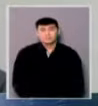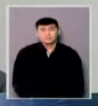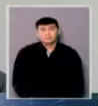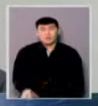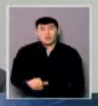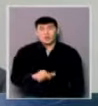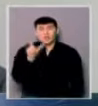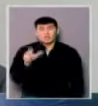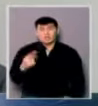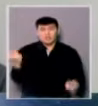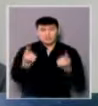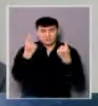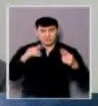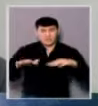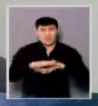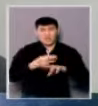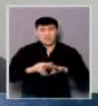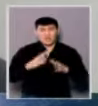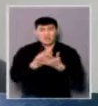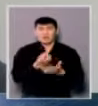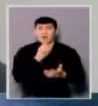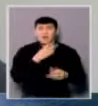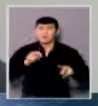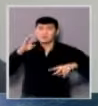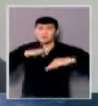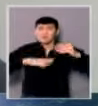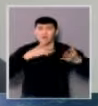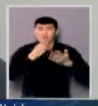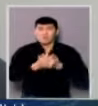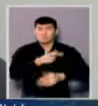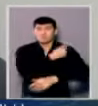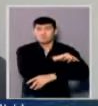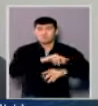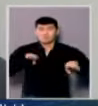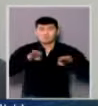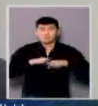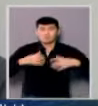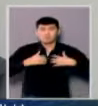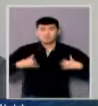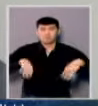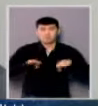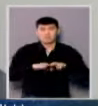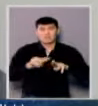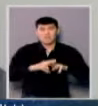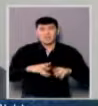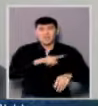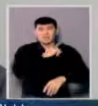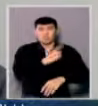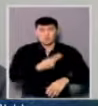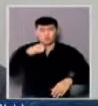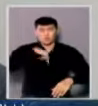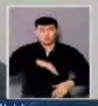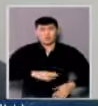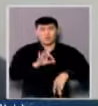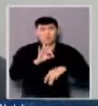Он человек, известный в нашем регионе и как хороший специалист своей отрасли, и как деятель в сфере искусства. Он всей душой болел за